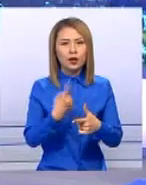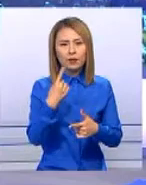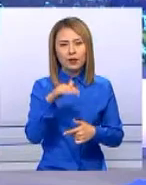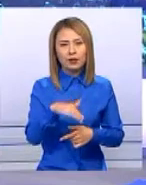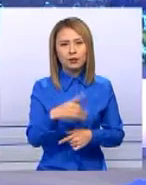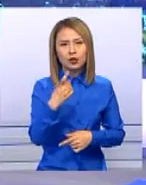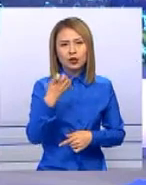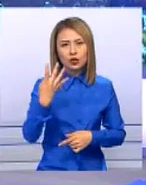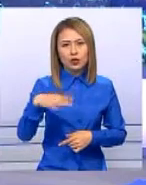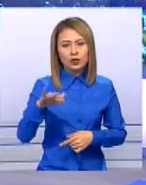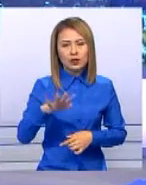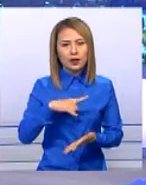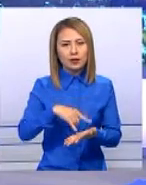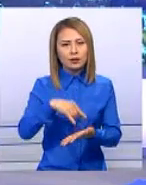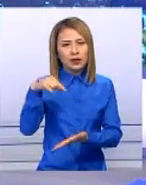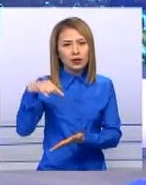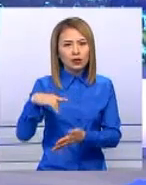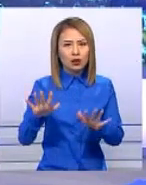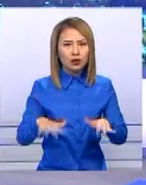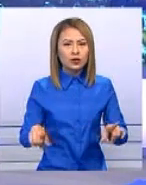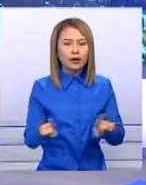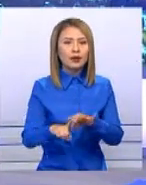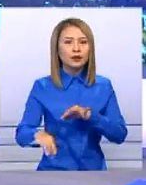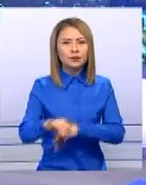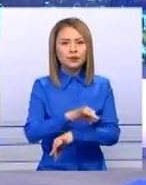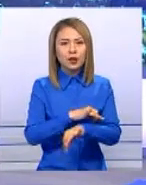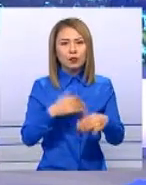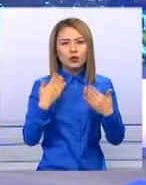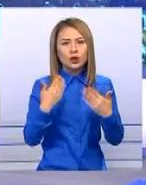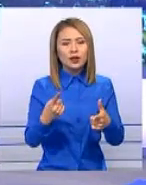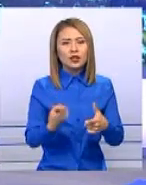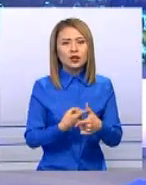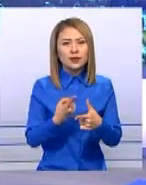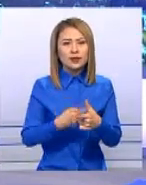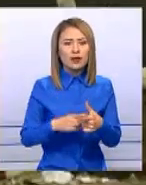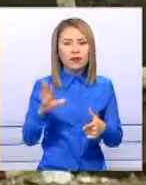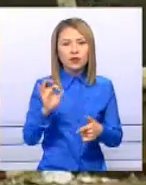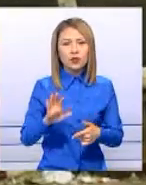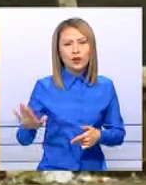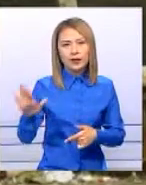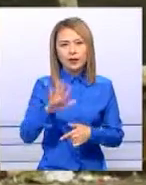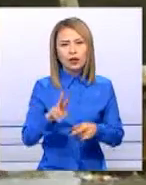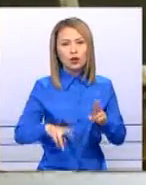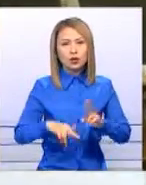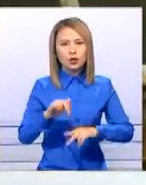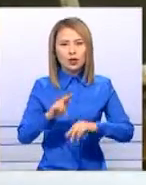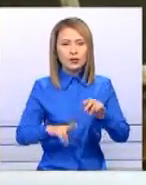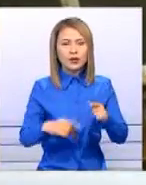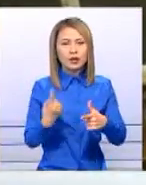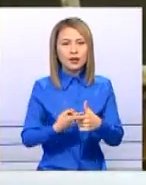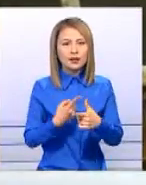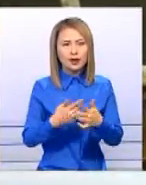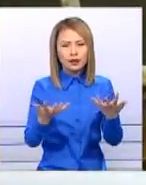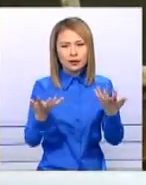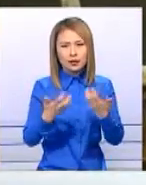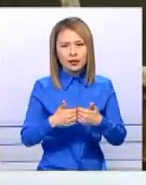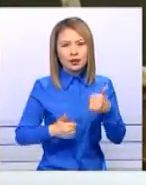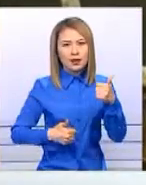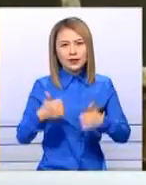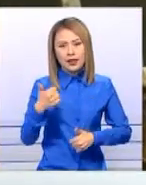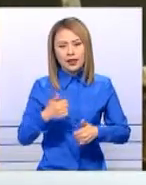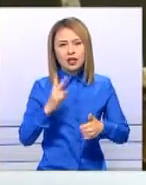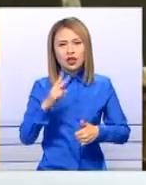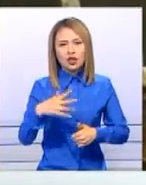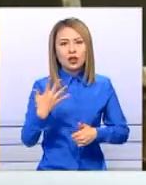өкілдерінің айтуынша, мұнда 1140 ғимараттың күл-талқаны шыққан. Бұл шаһардың шығысындағы қырған құрылыс санымен салыстырғанда 2,5 есеге